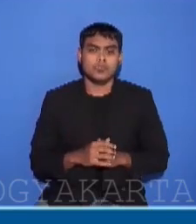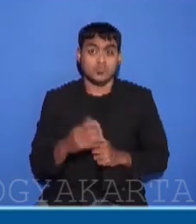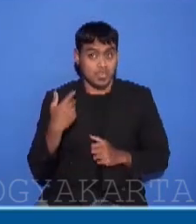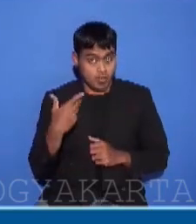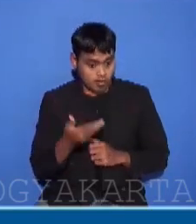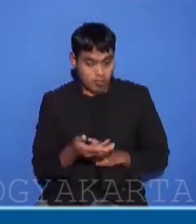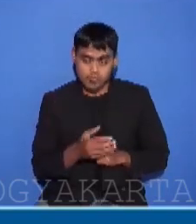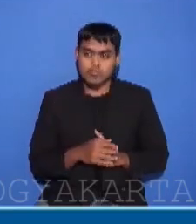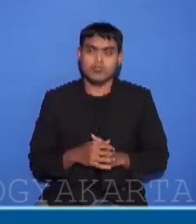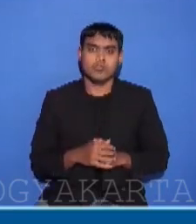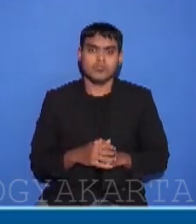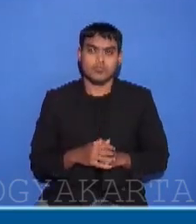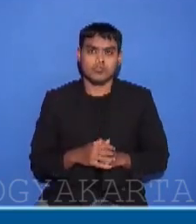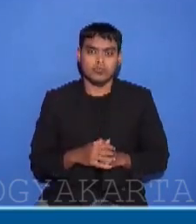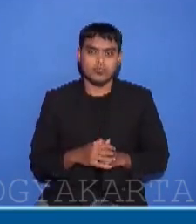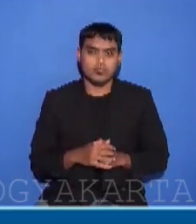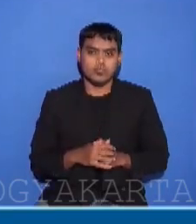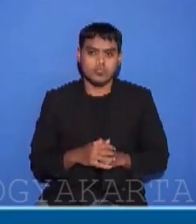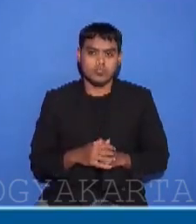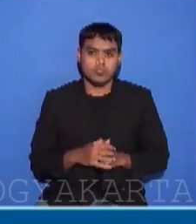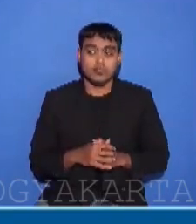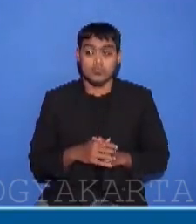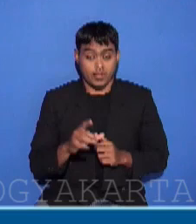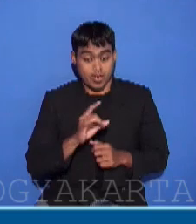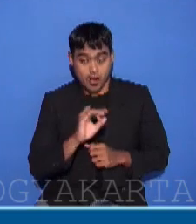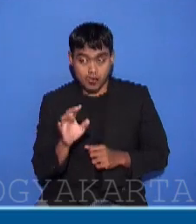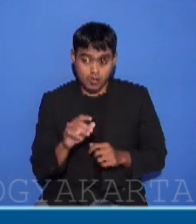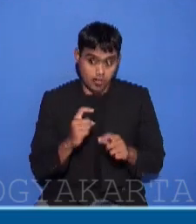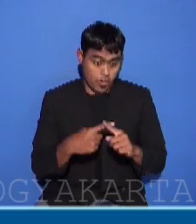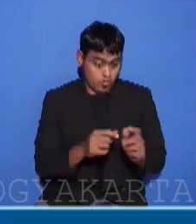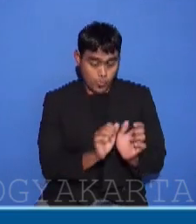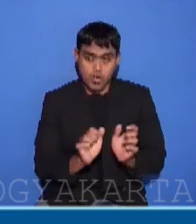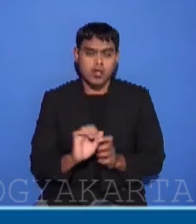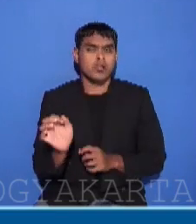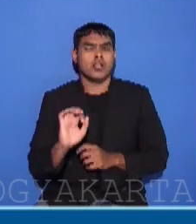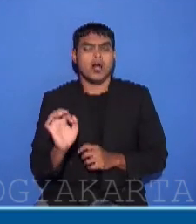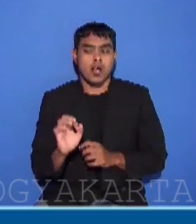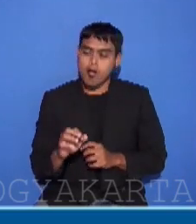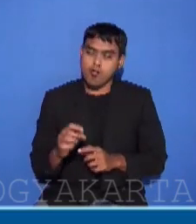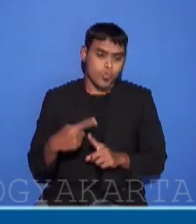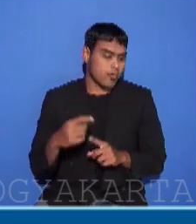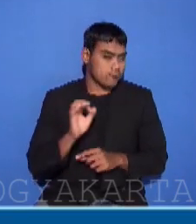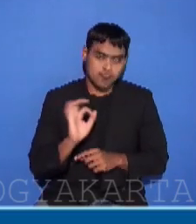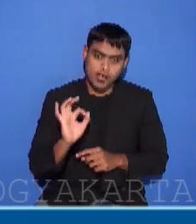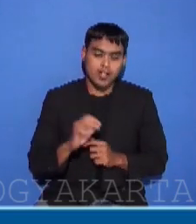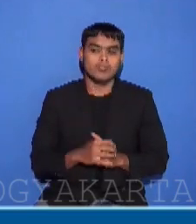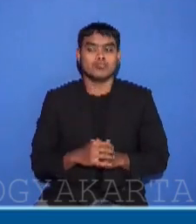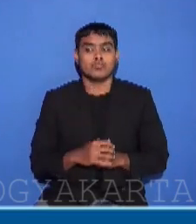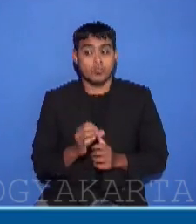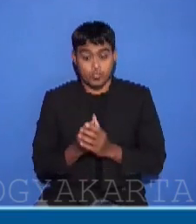seket S puluan sanesipun dereng wonten naminipun taneman duren men in MS tinamtuados sumbering